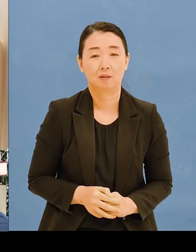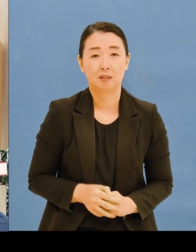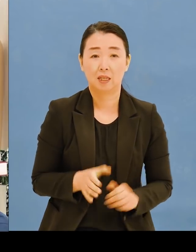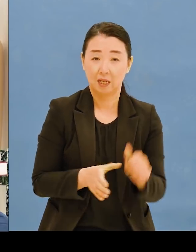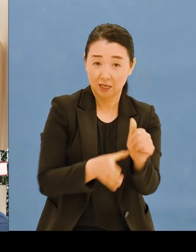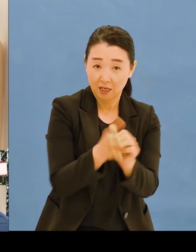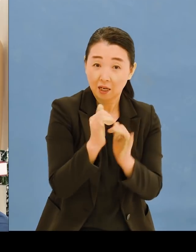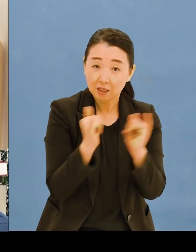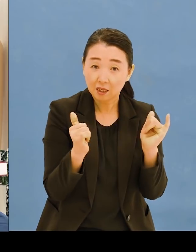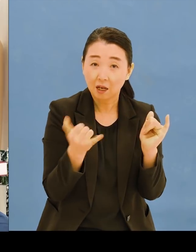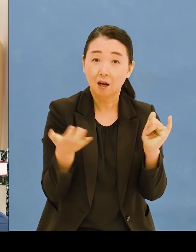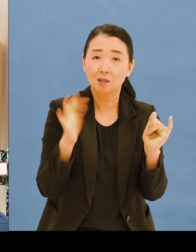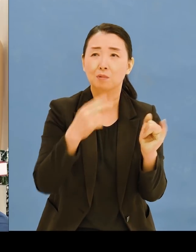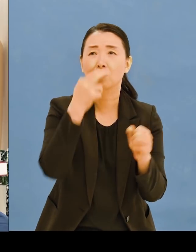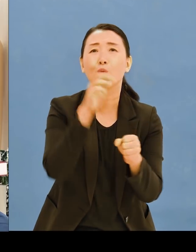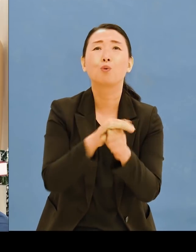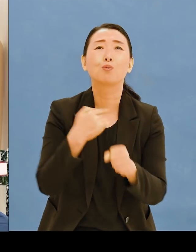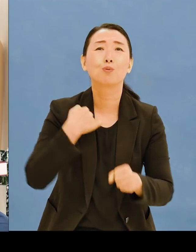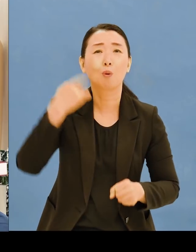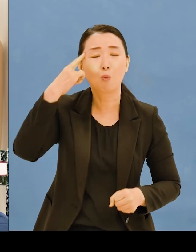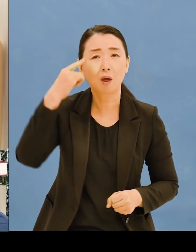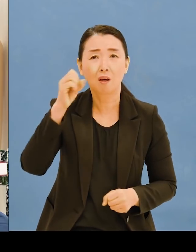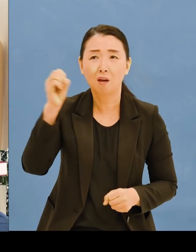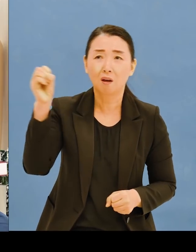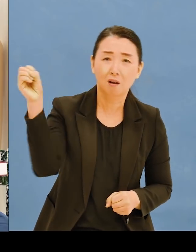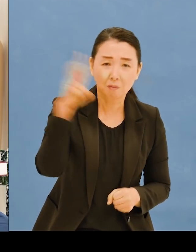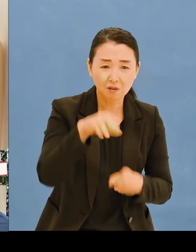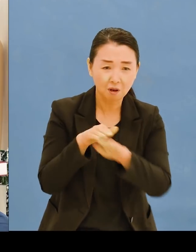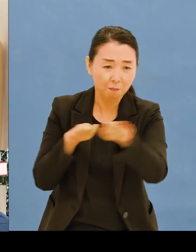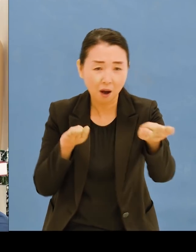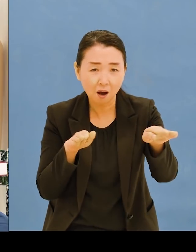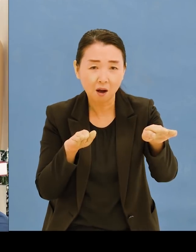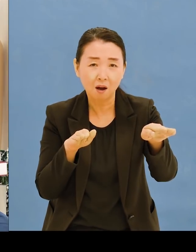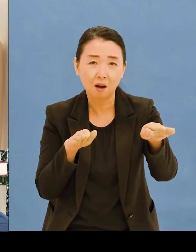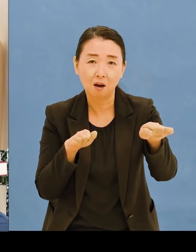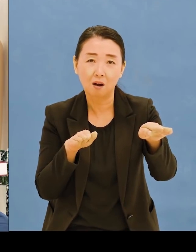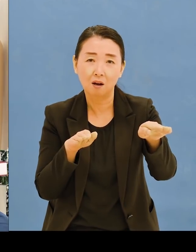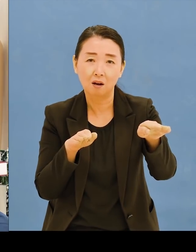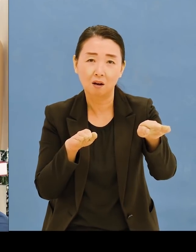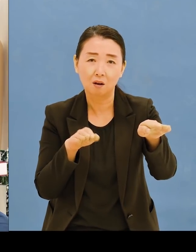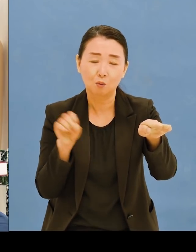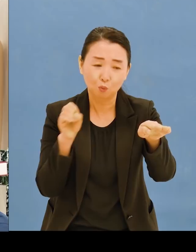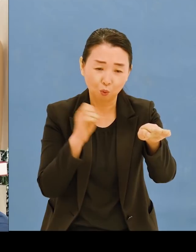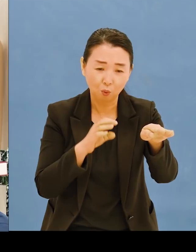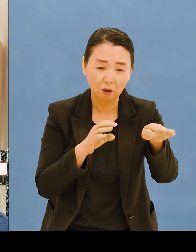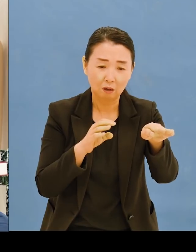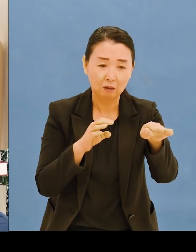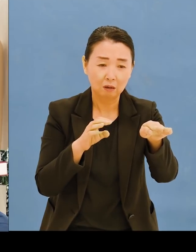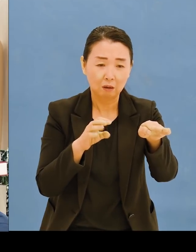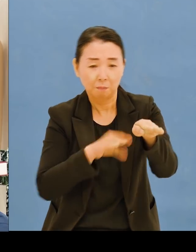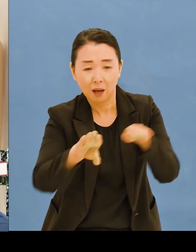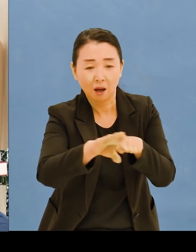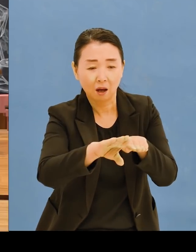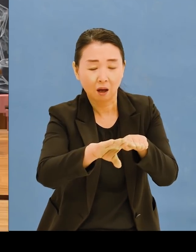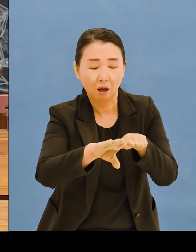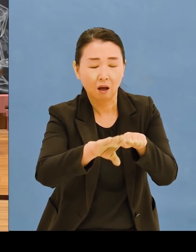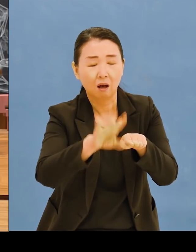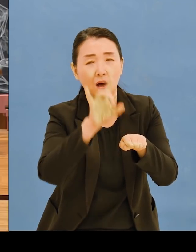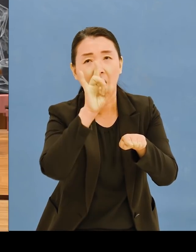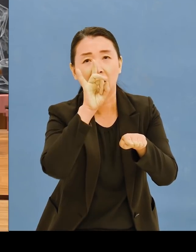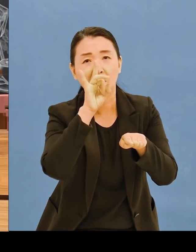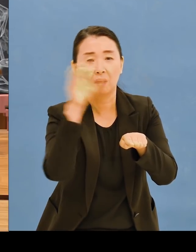제가 가해자지만 사실 저도 억울하죠. 네네. 갑자기 차가 이제 빠지면서 어떤 상황적으로 대처를 할 수가